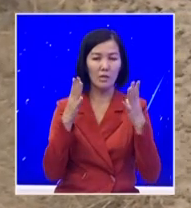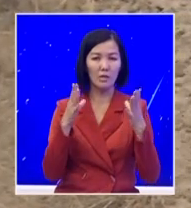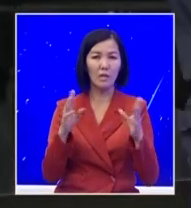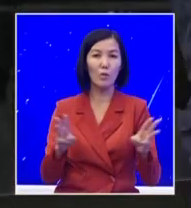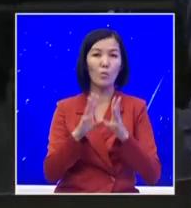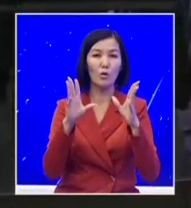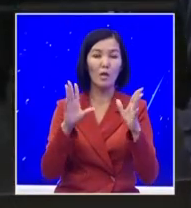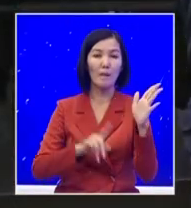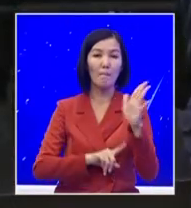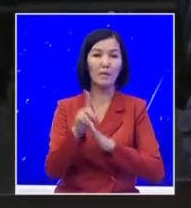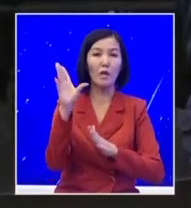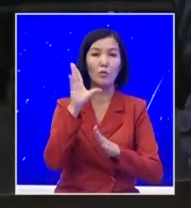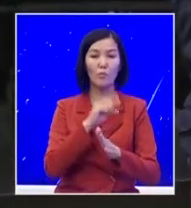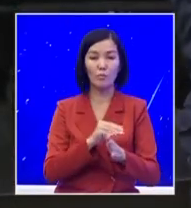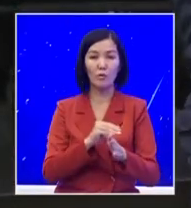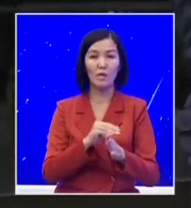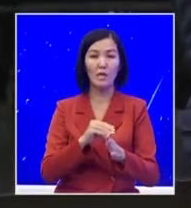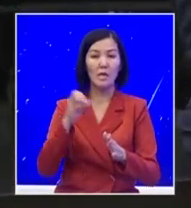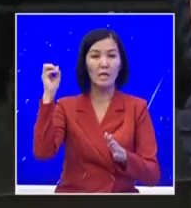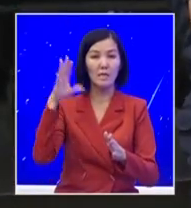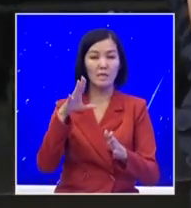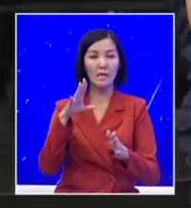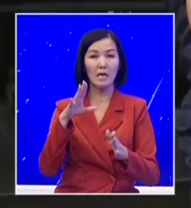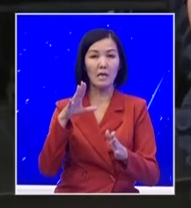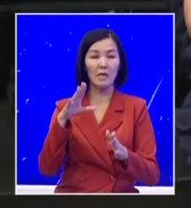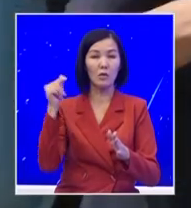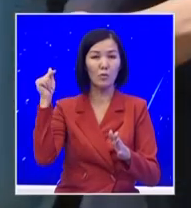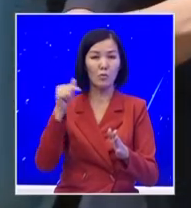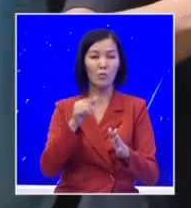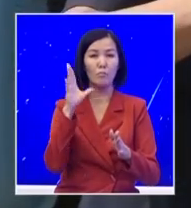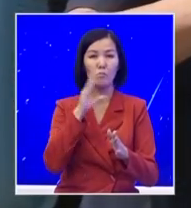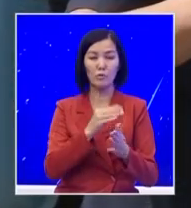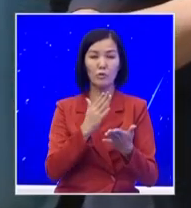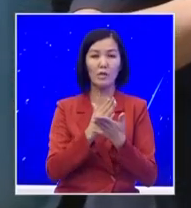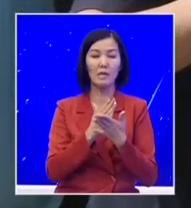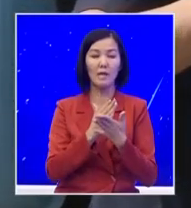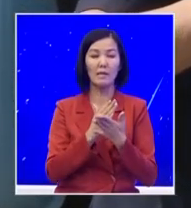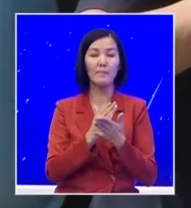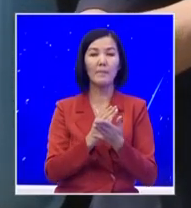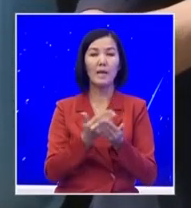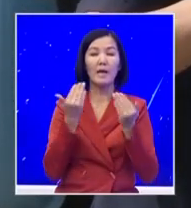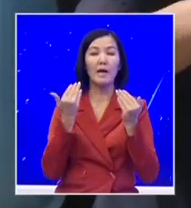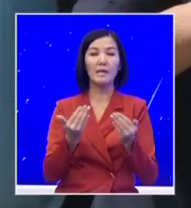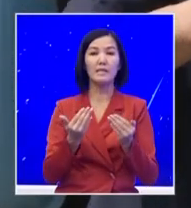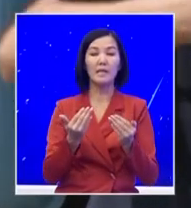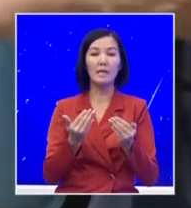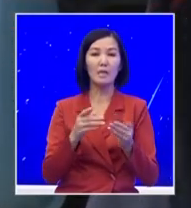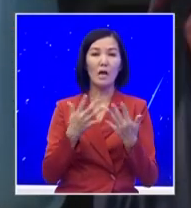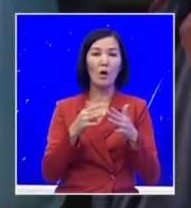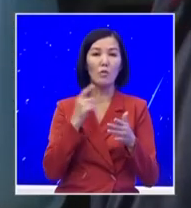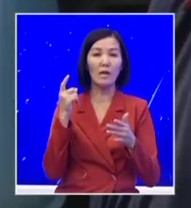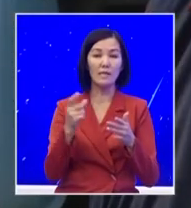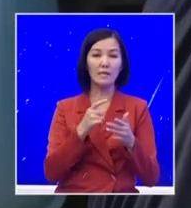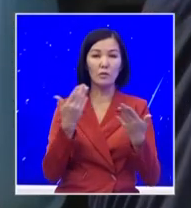басталуына әкеп соқтыруы мүмкін. Оған ыстық ауа райы да себеп. Өрт қажырлы еңбектің нәтижесін жойып қана қоймай, сонымен қатар диқандардың өмірі